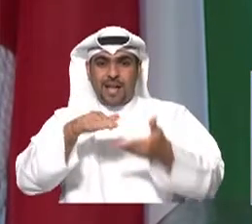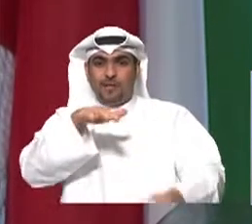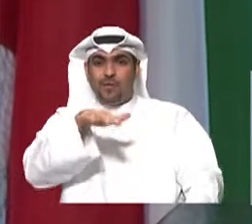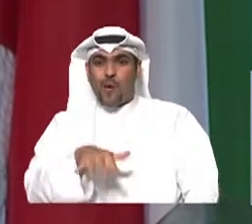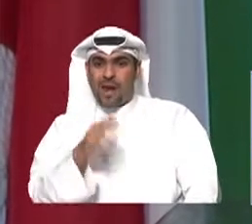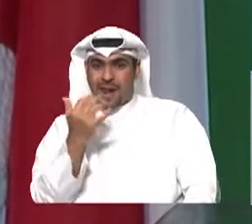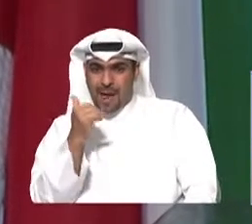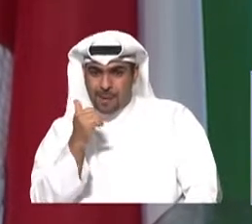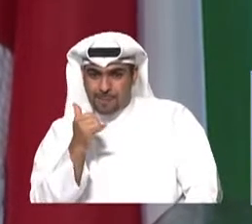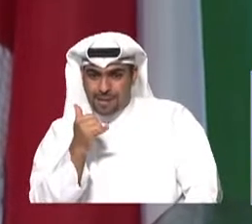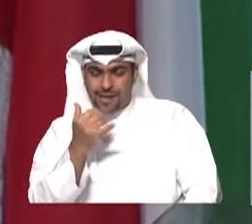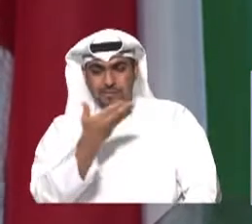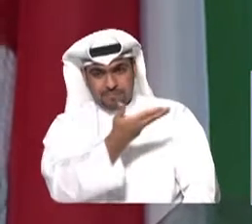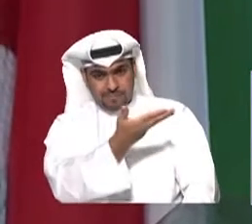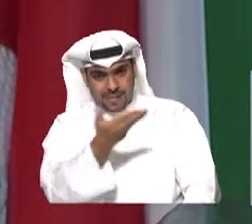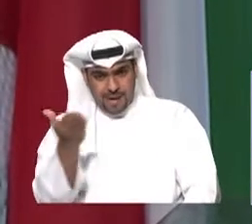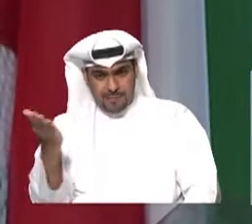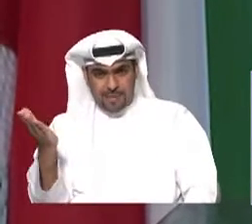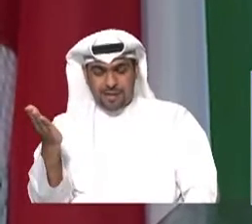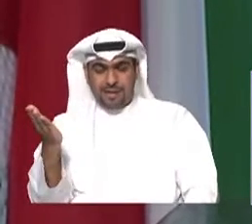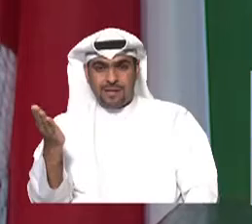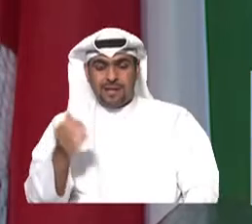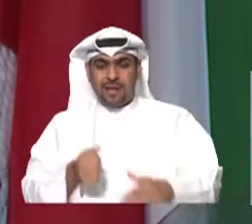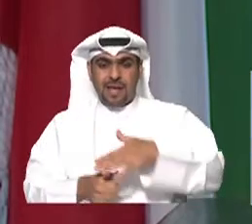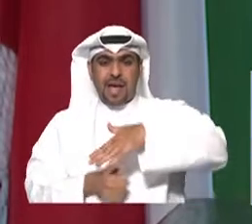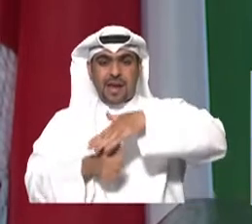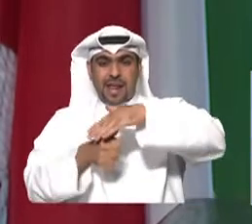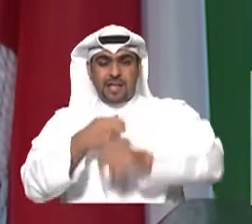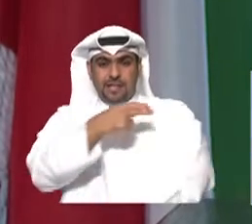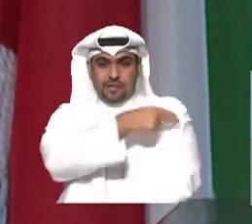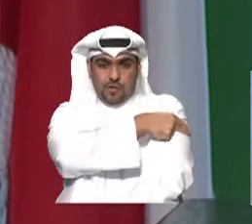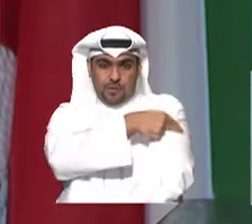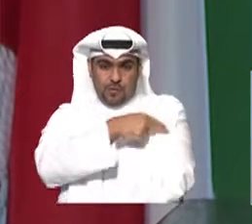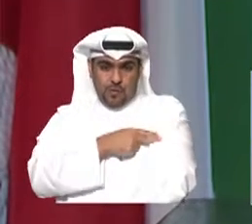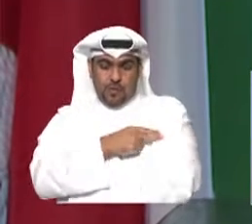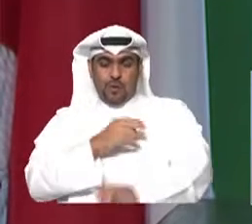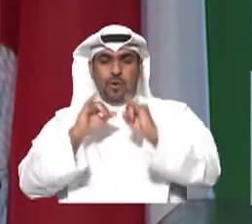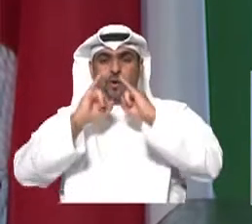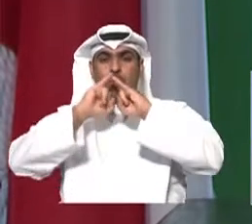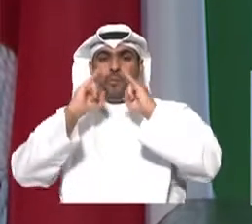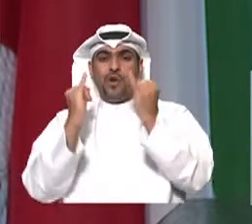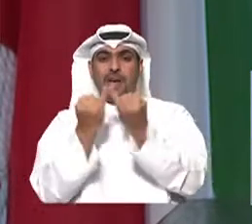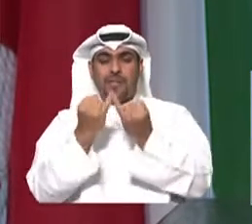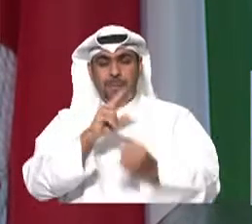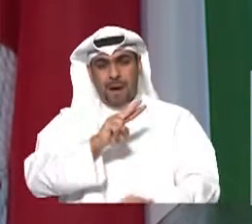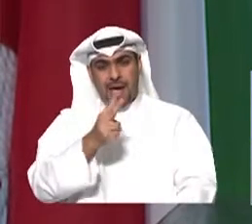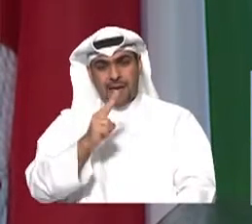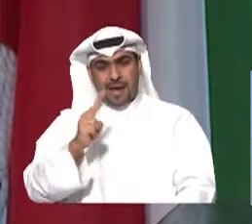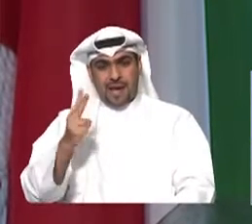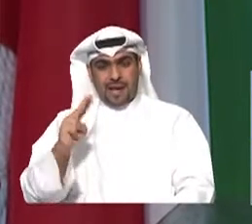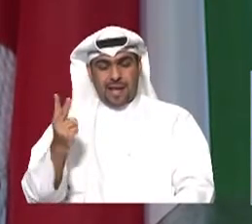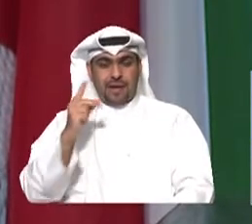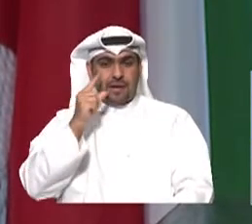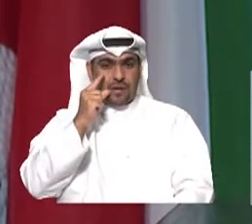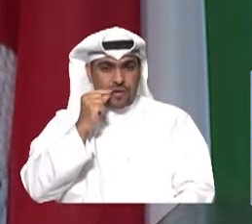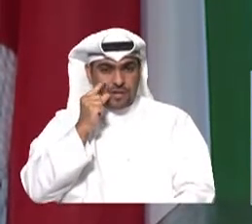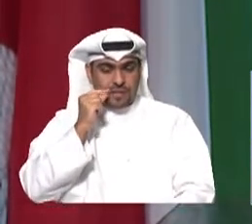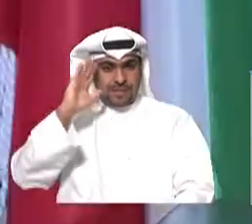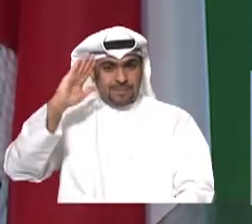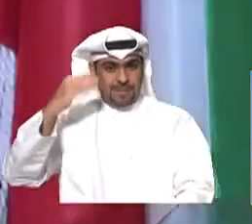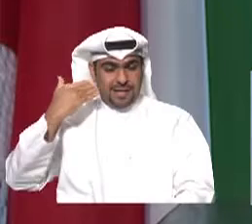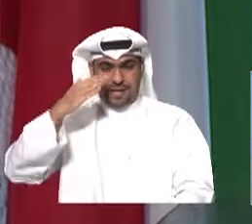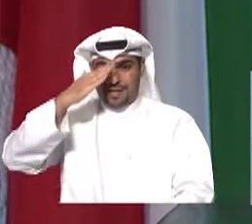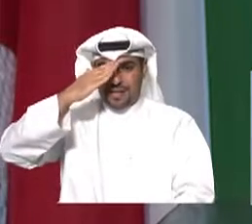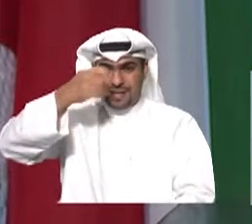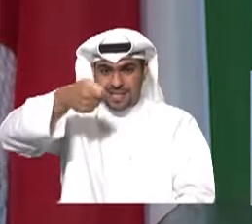وأعضاء المنظمات الإقليمية والدولية في الكويت، الأخوات والإخوة الحضور الكريم، السلام